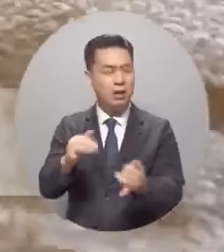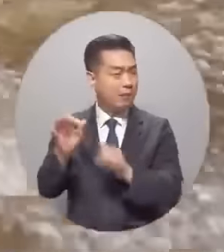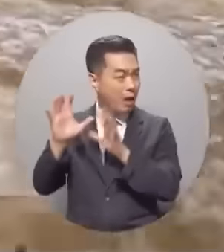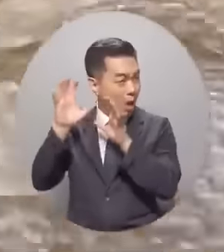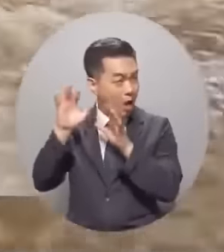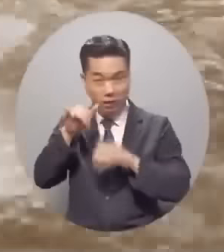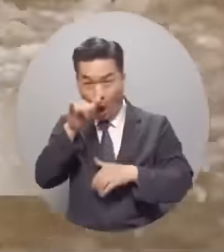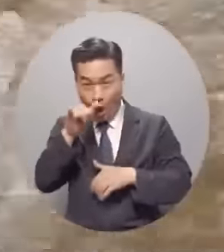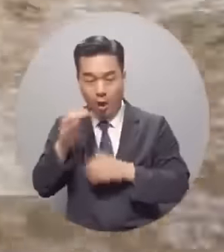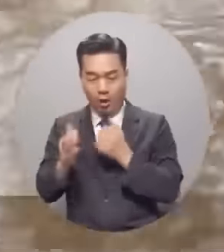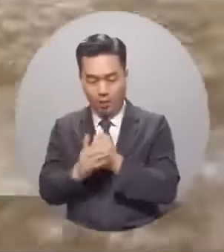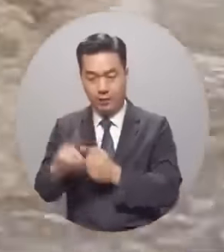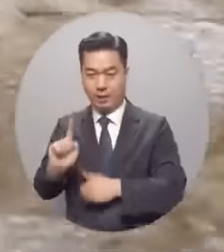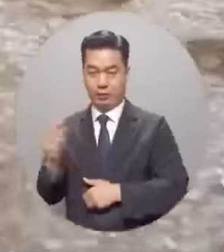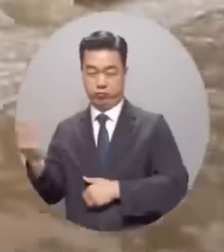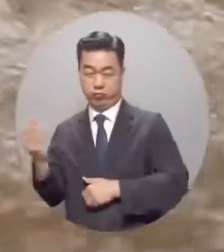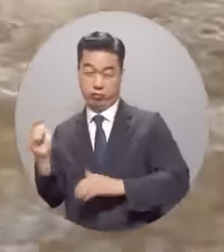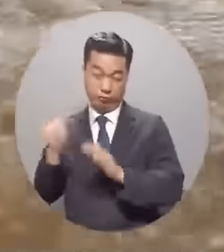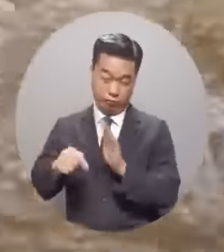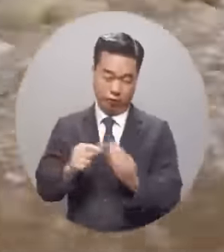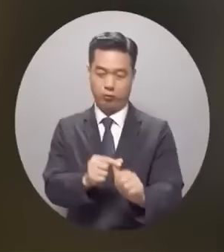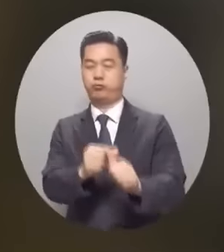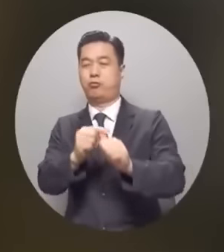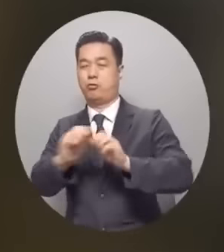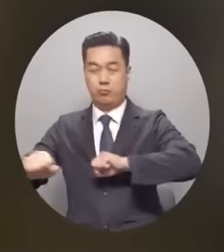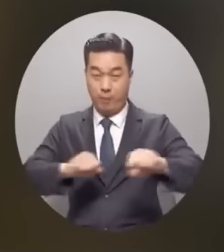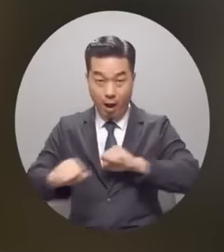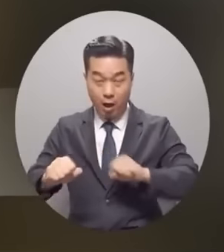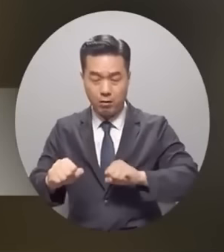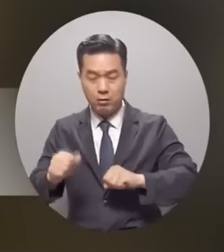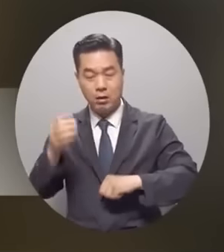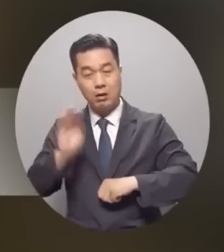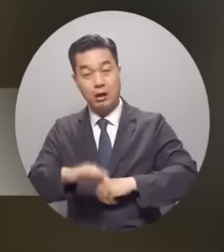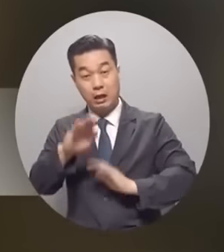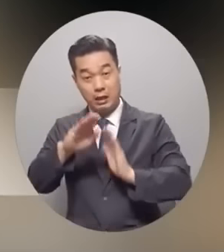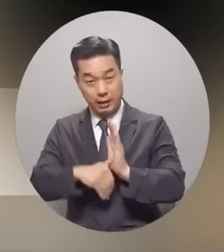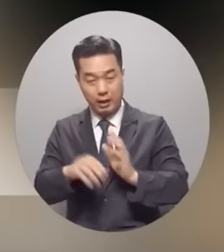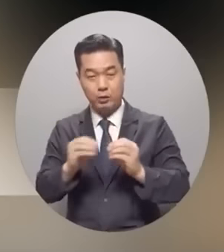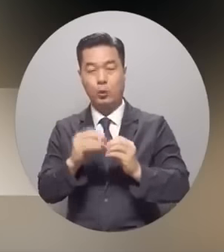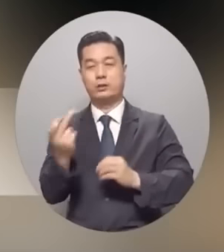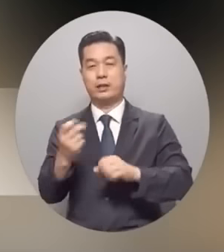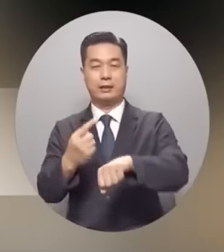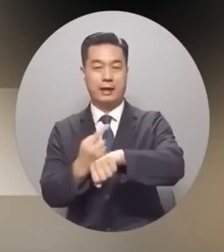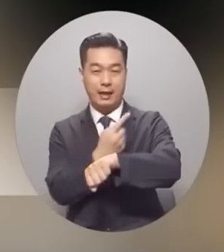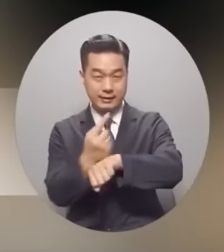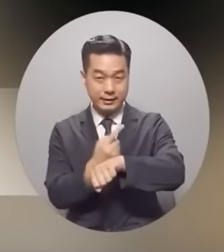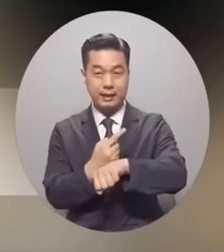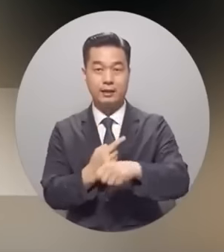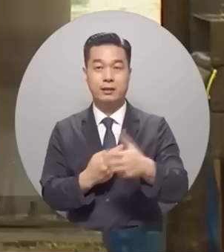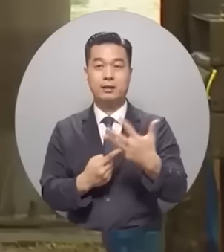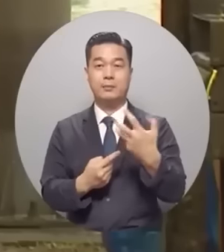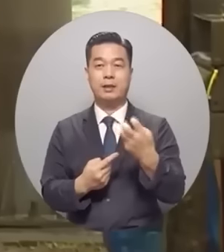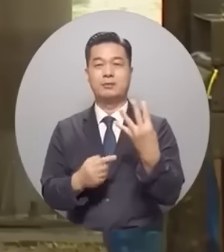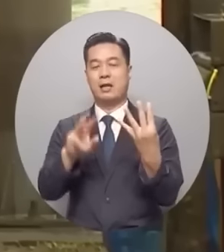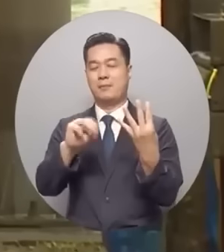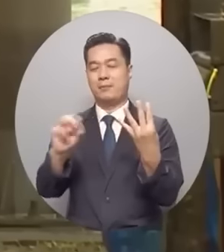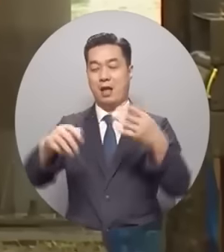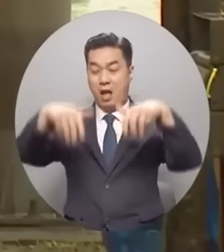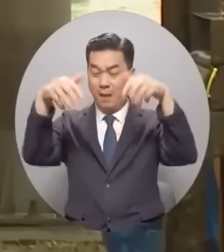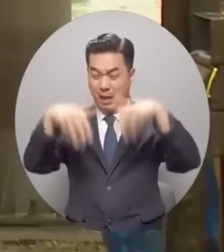말에 소방당국은 구조 작업에 나섰습니다. 그러나 당시 충남 논산은 시간당 84mm의 집중호우가